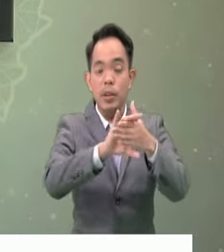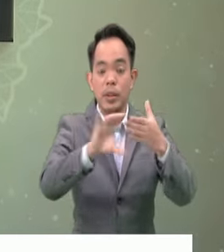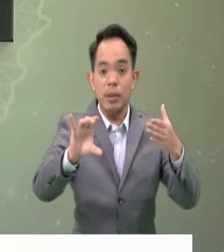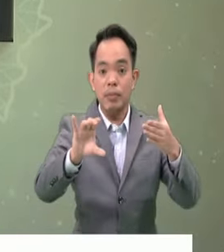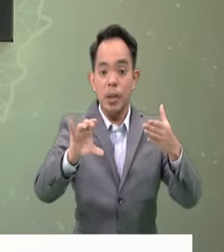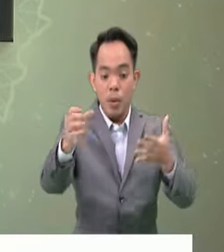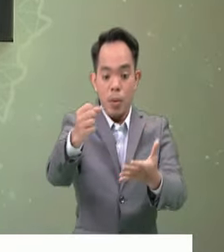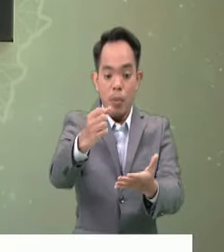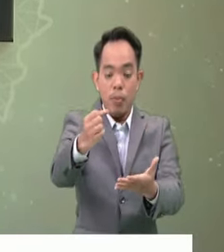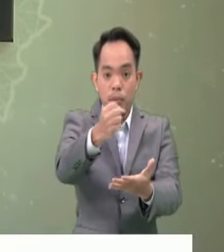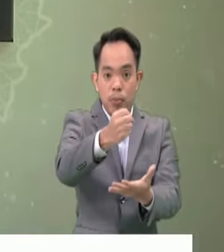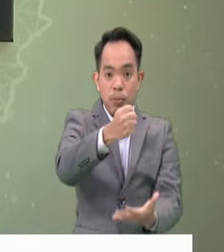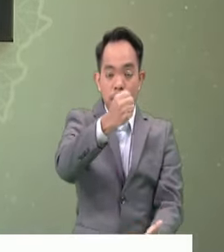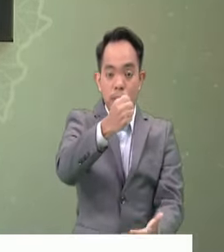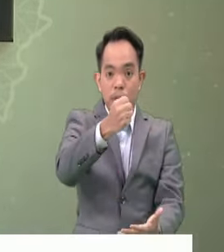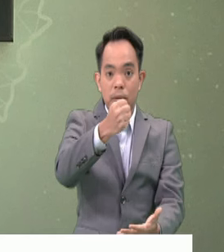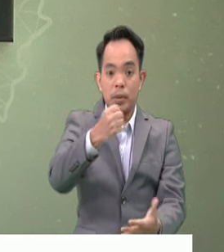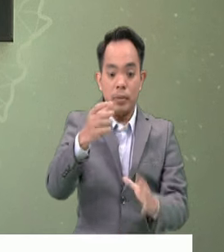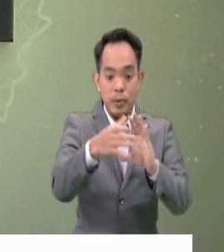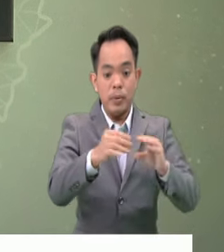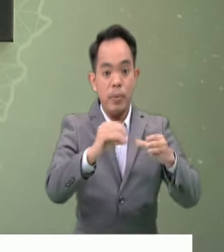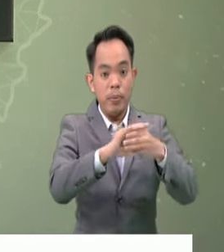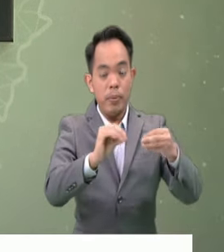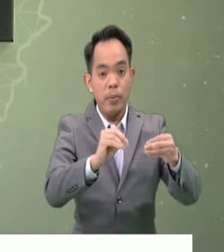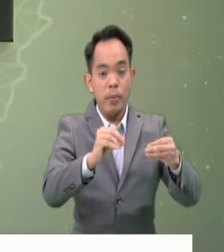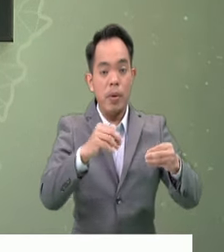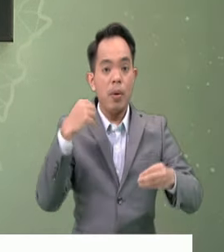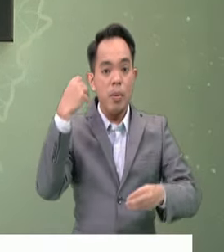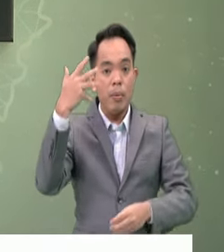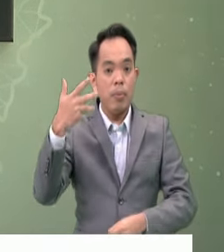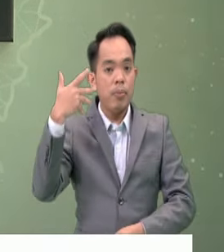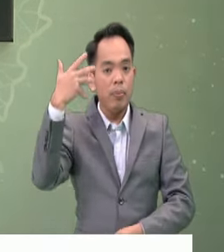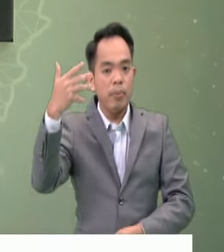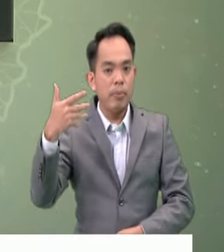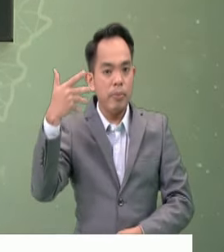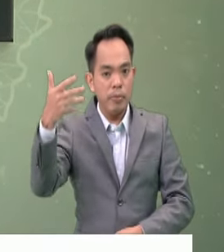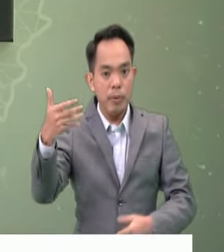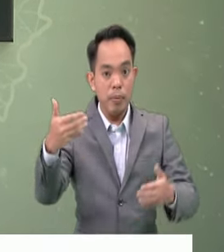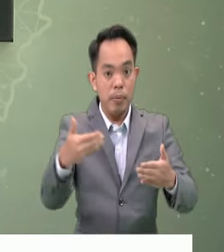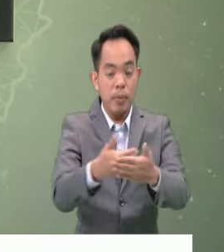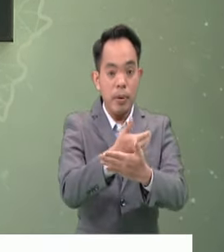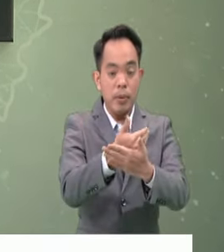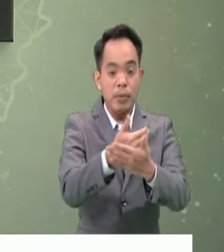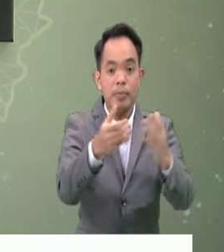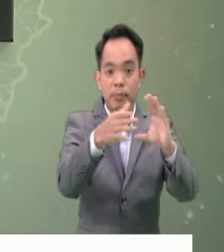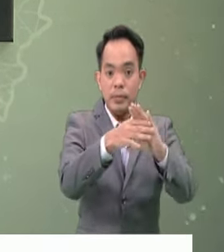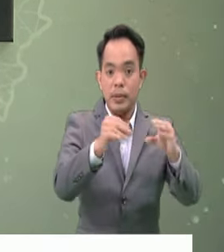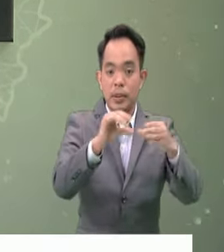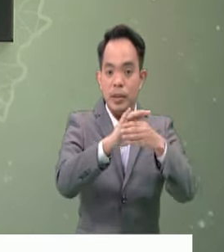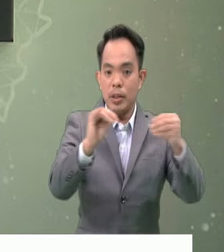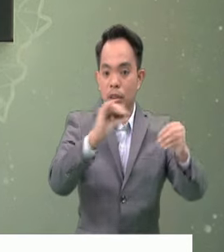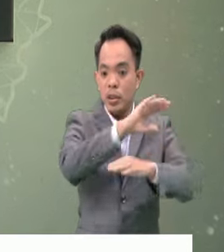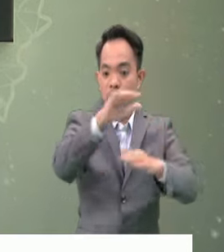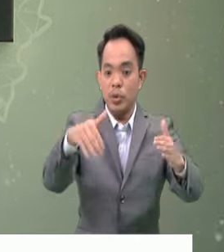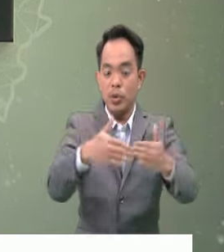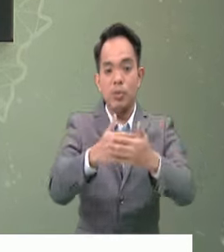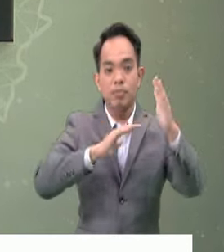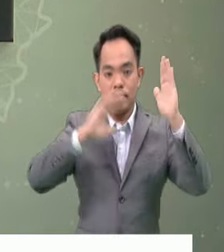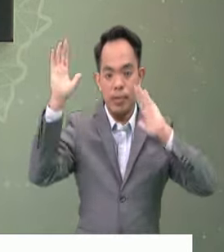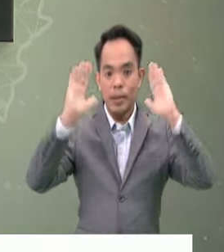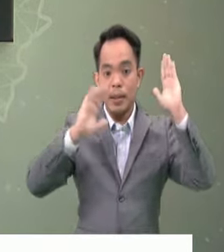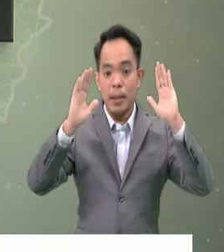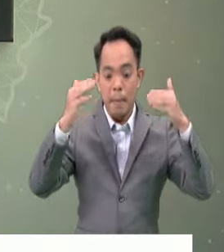sekaligus membuktikan filem terbitan Scoop Productions dan Astro Shaw ini terus mendominasi pawagam-pawagam di seluruh negara.